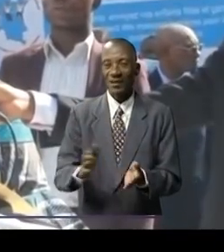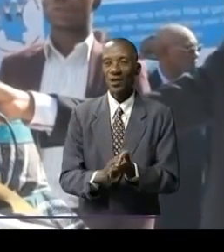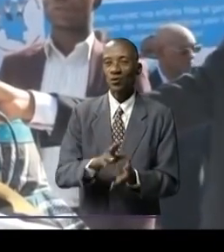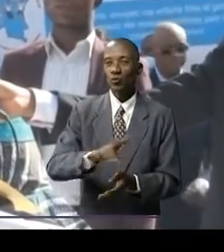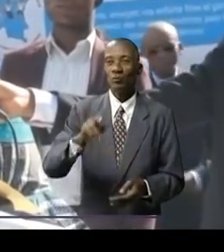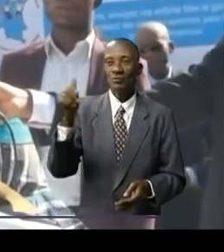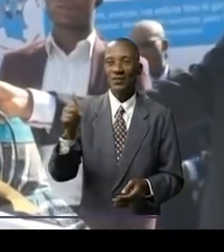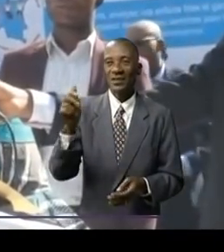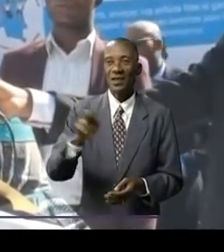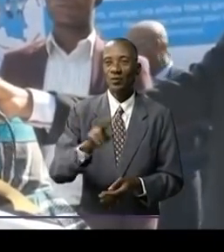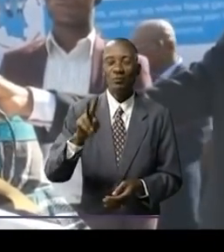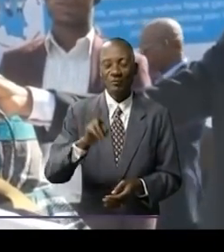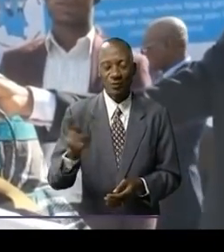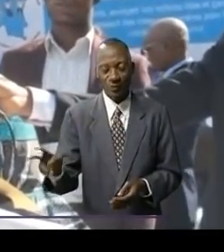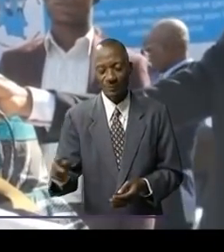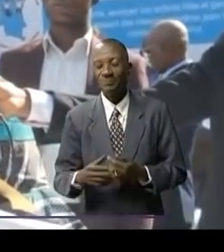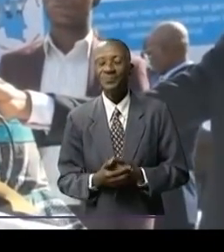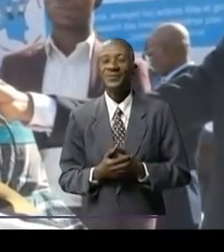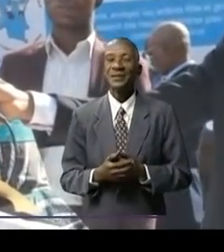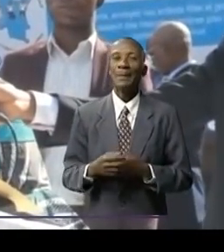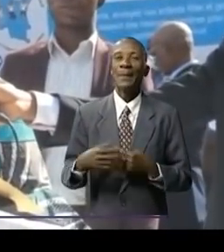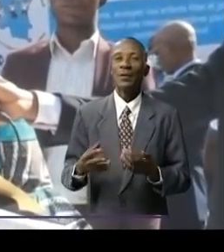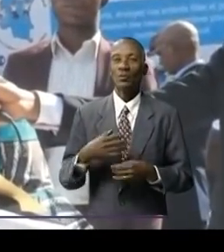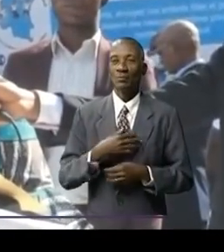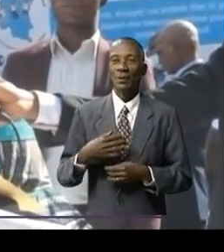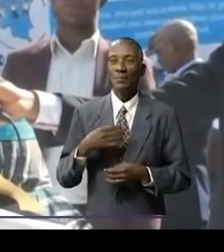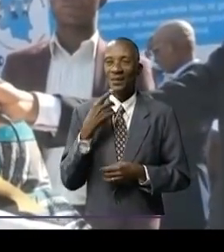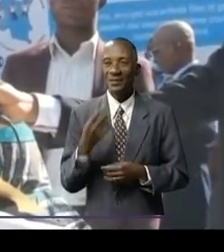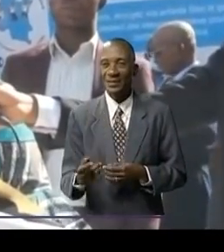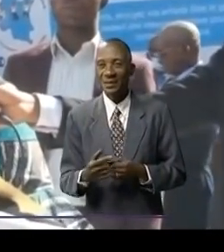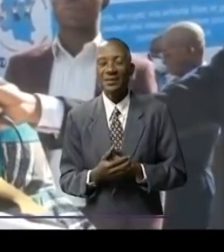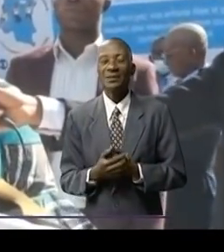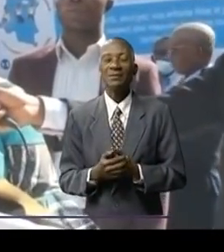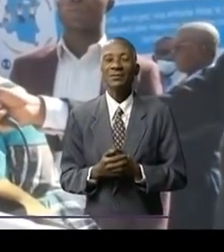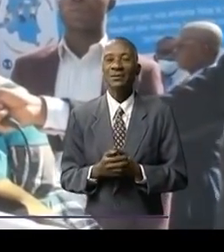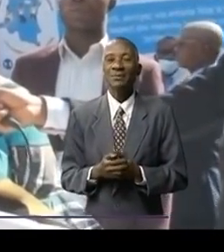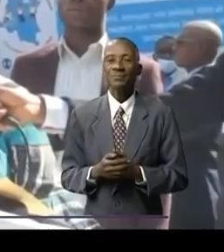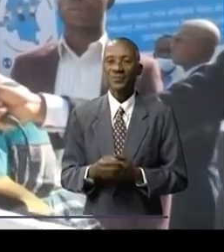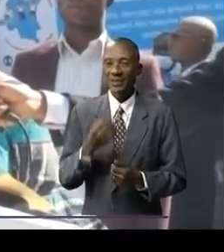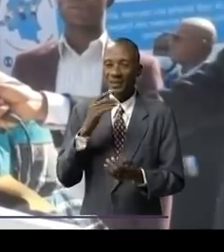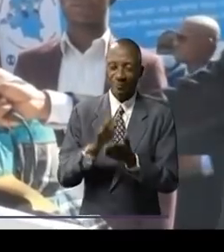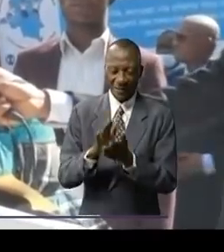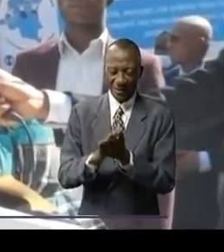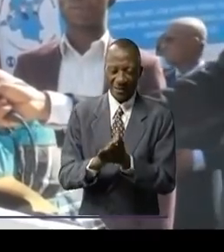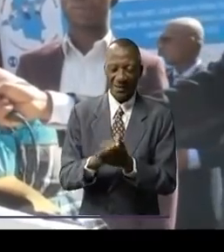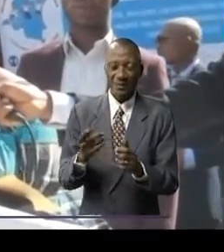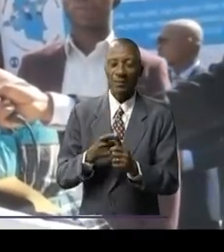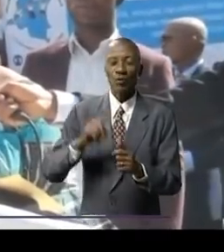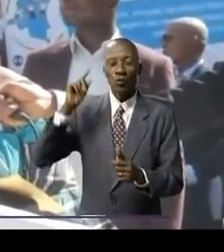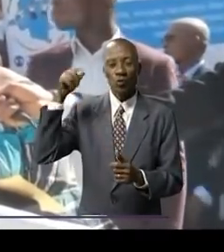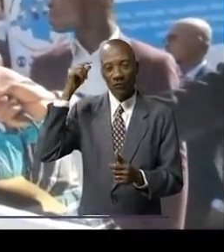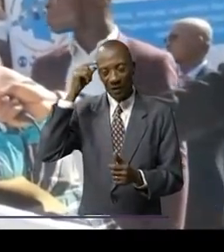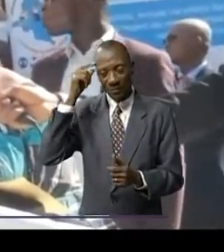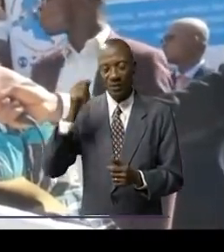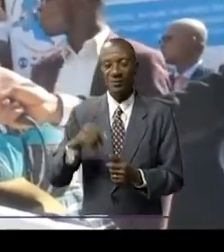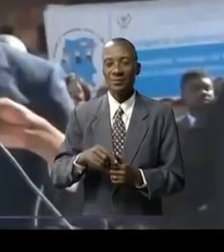2021-2022. Je salue la construction et la réhabilitation des écoles entreprises dans ma province par le gouvernement de